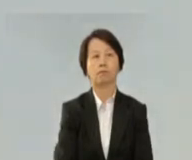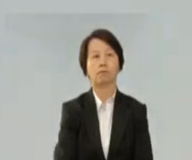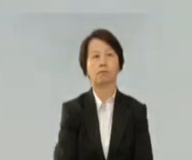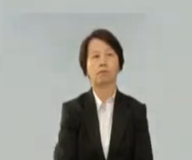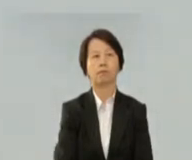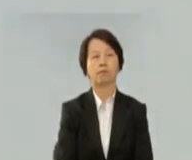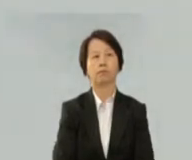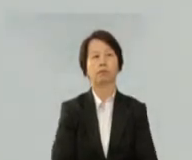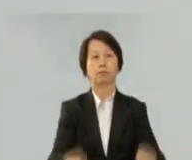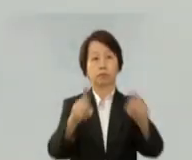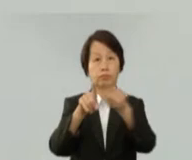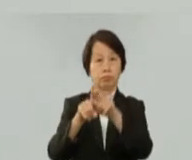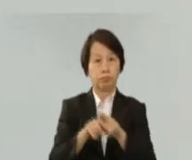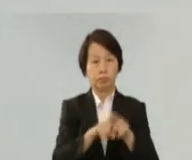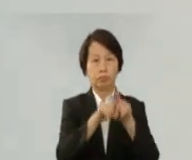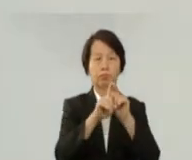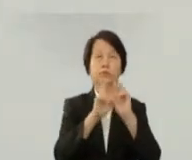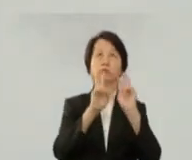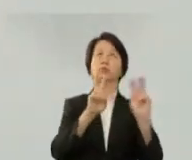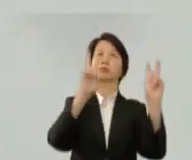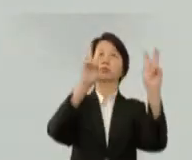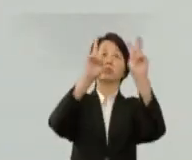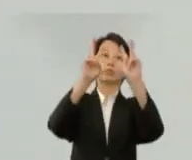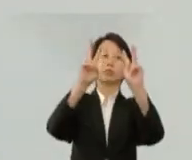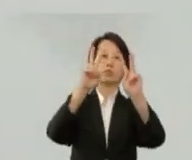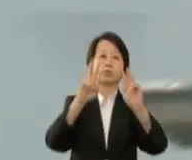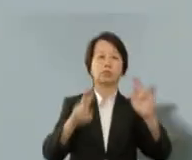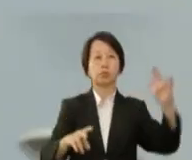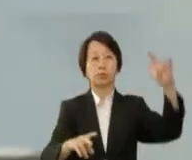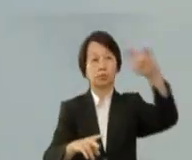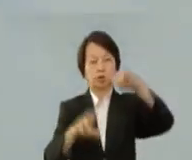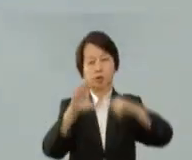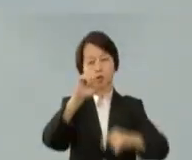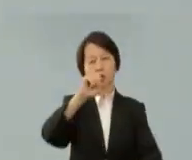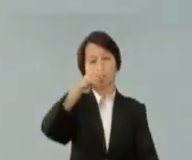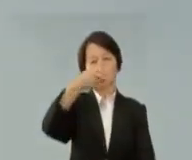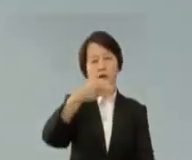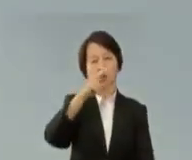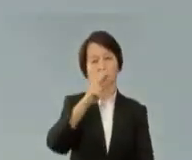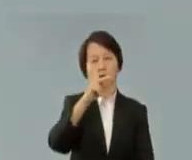Seterusnya, sama-sama kita saksikan pesawat Sukhoi